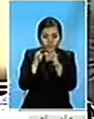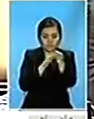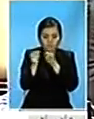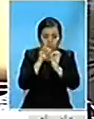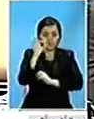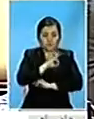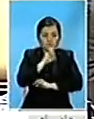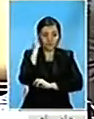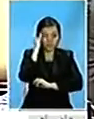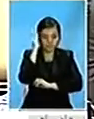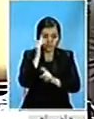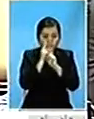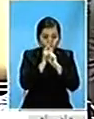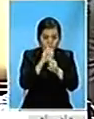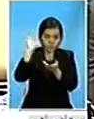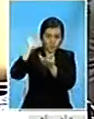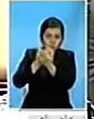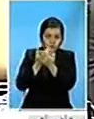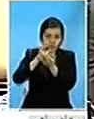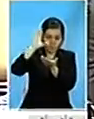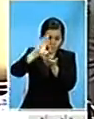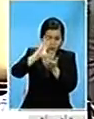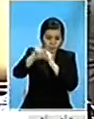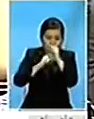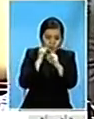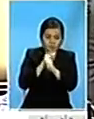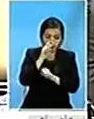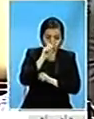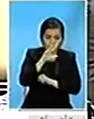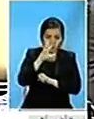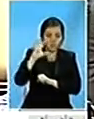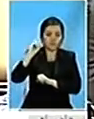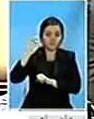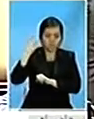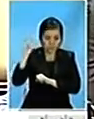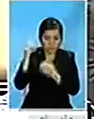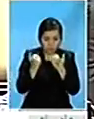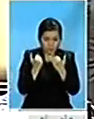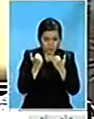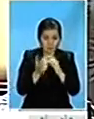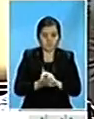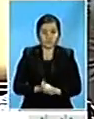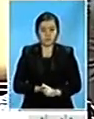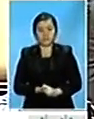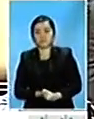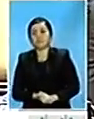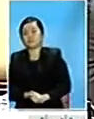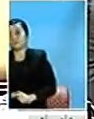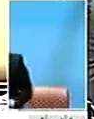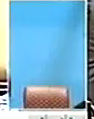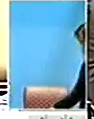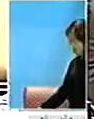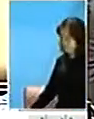ว่าในกรอบงบประมาณประจำปี2556นี้สภาผู้แทนราษฎรแห่ง